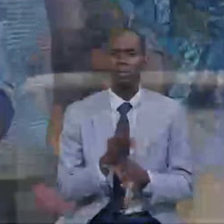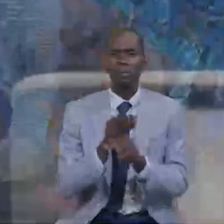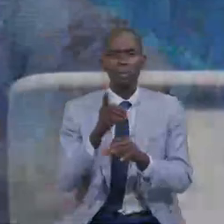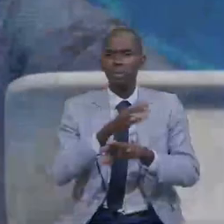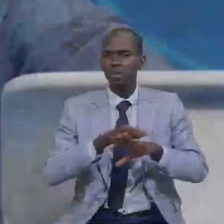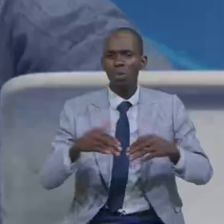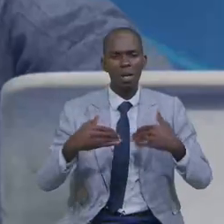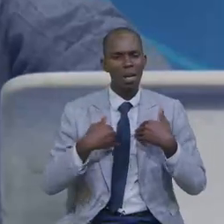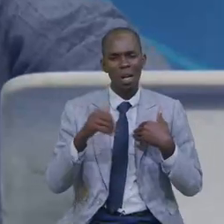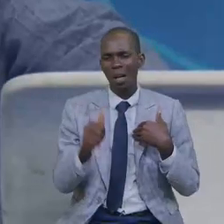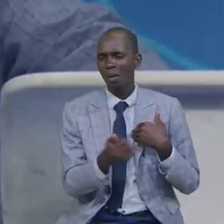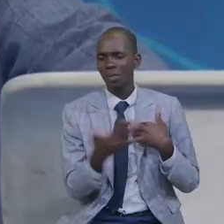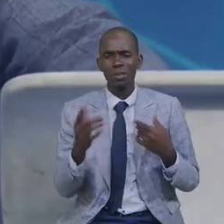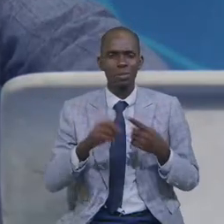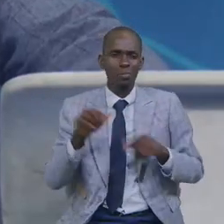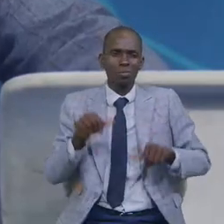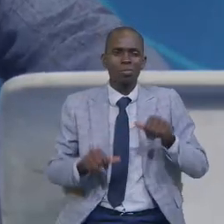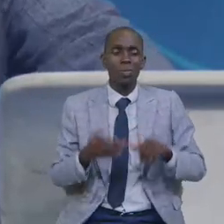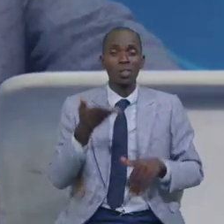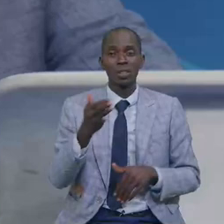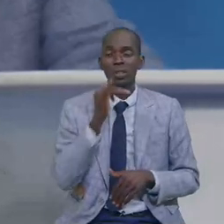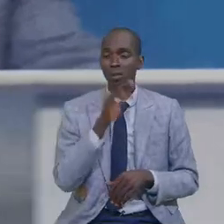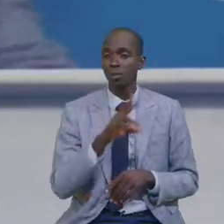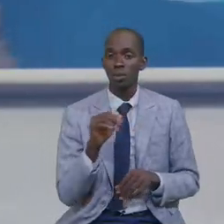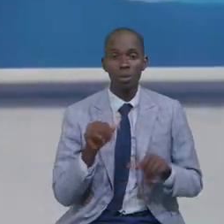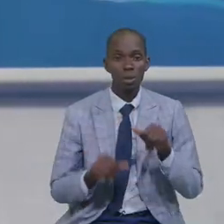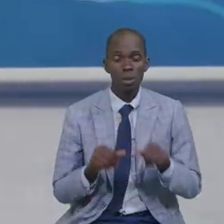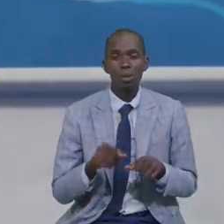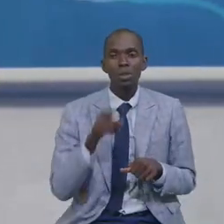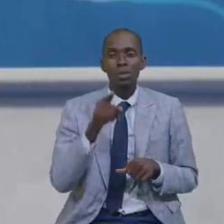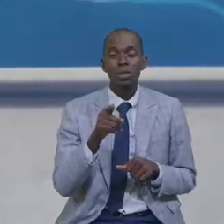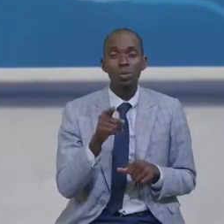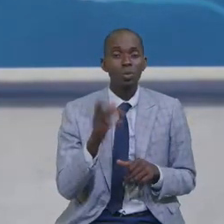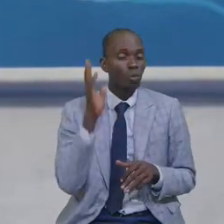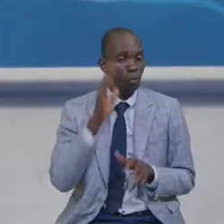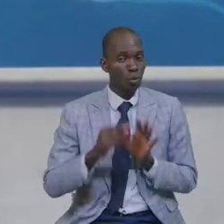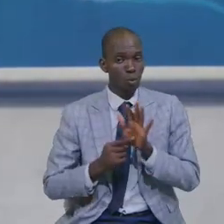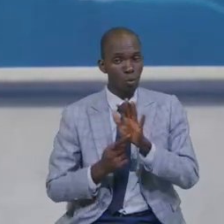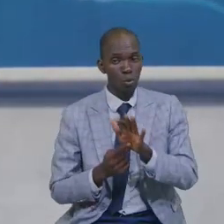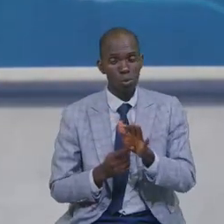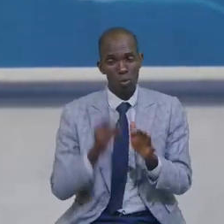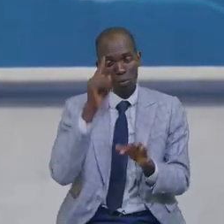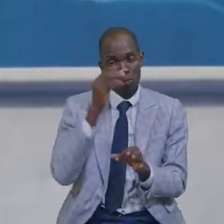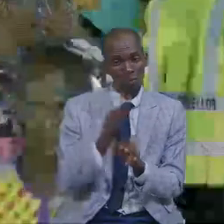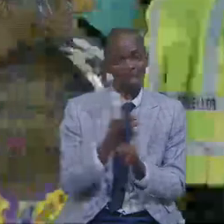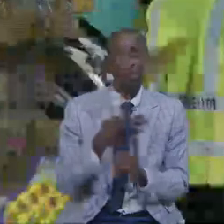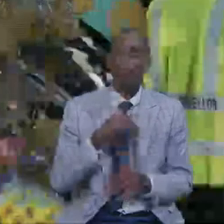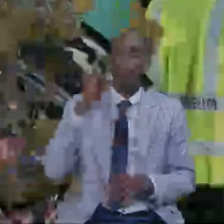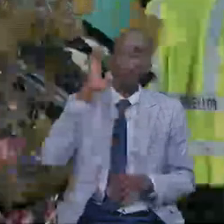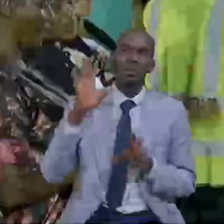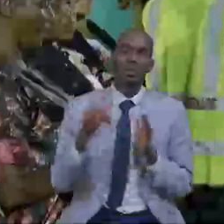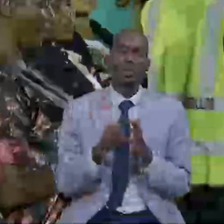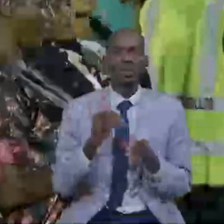il est fidèle tu n'as rien à douter tu vas manifester la foi et